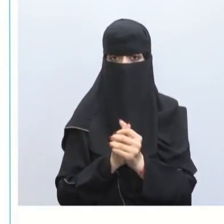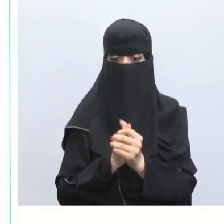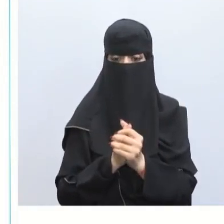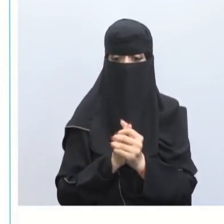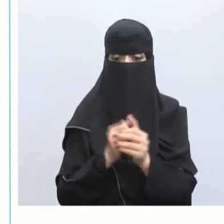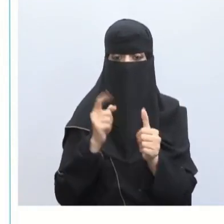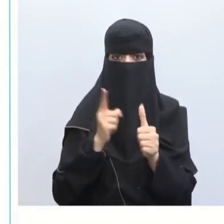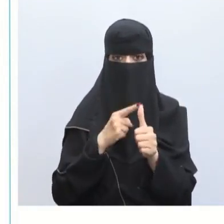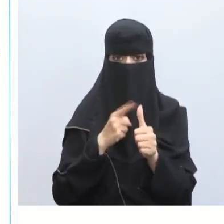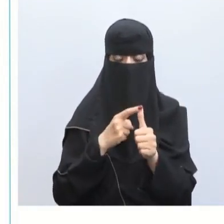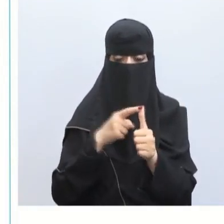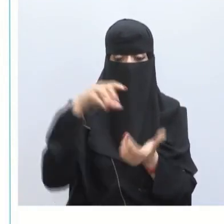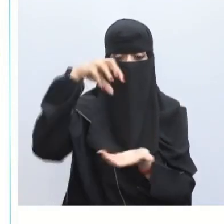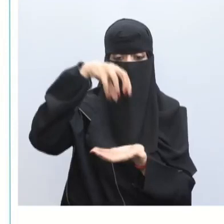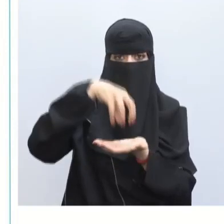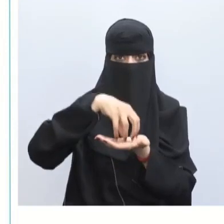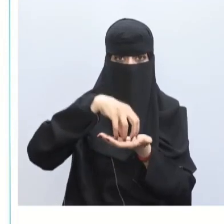هذه العوامل